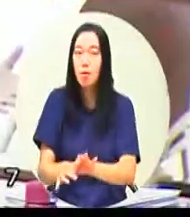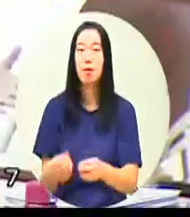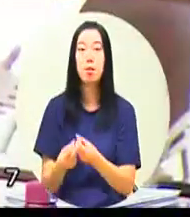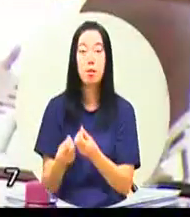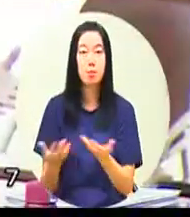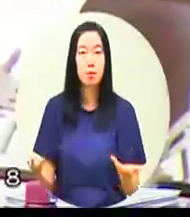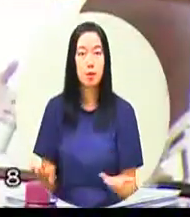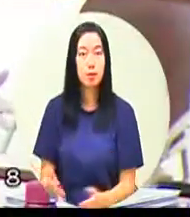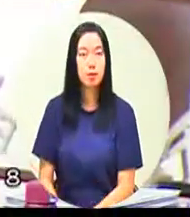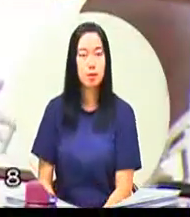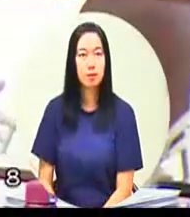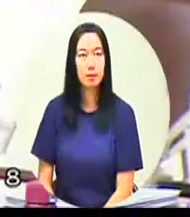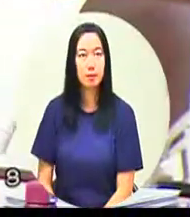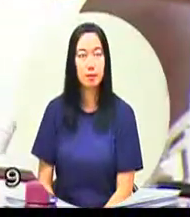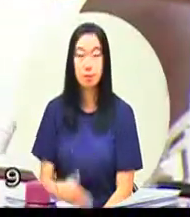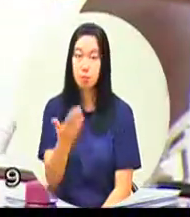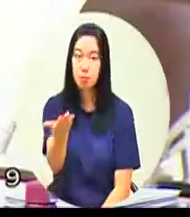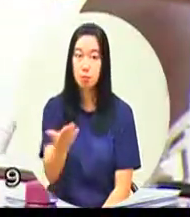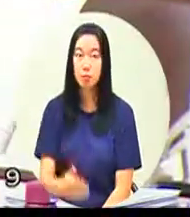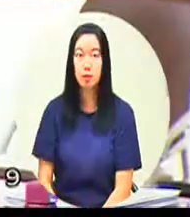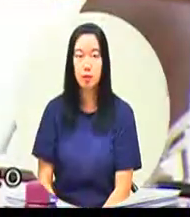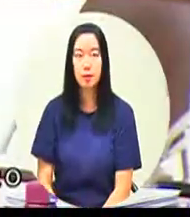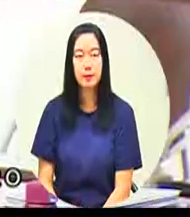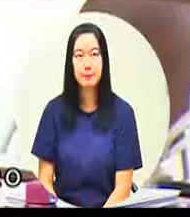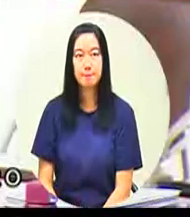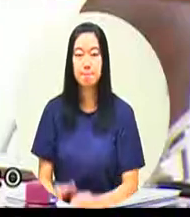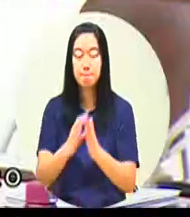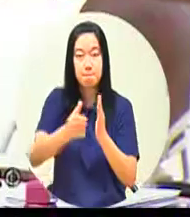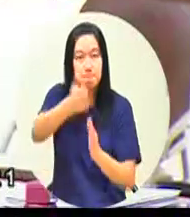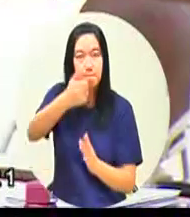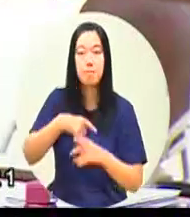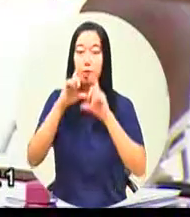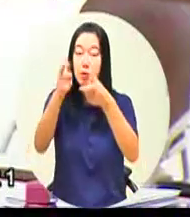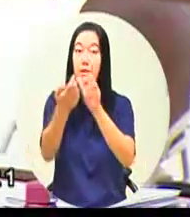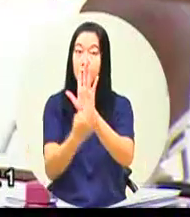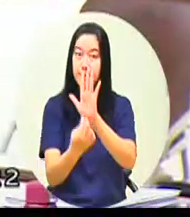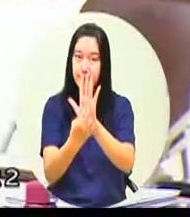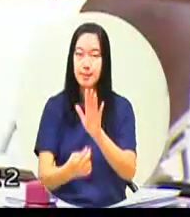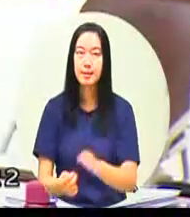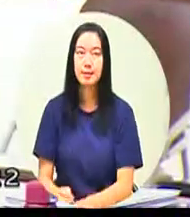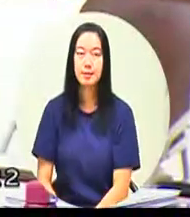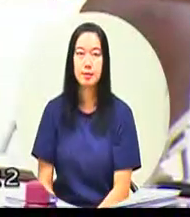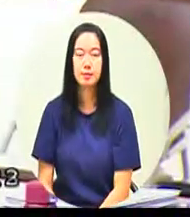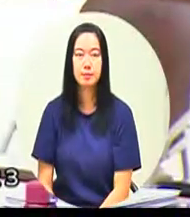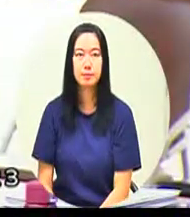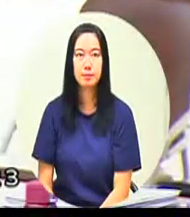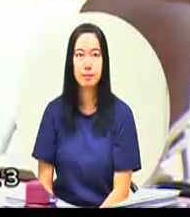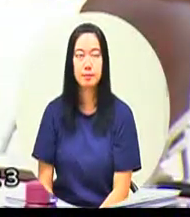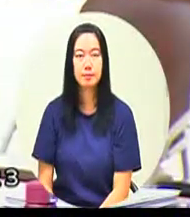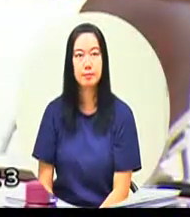不是？先就让我们的那个局长你来答应一下好了啦。好，我